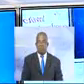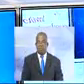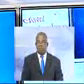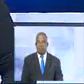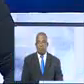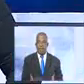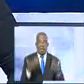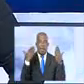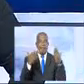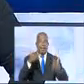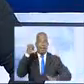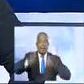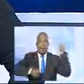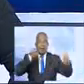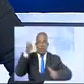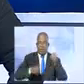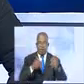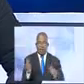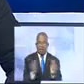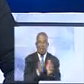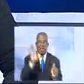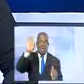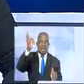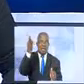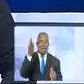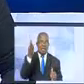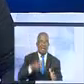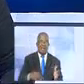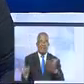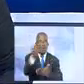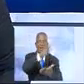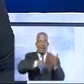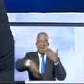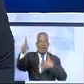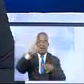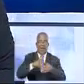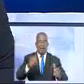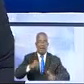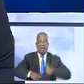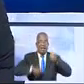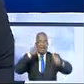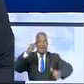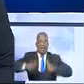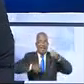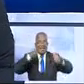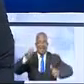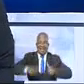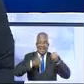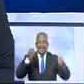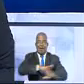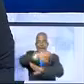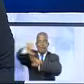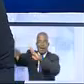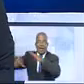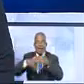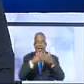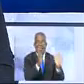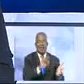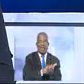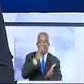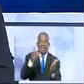Parlons culture avec la 9e édition du Festival international des théâtres sans frontières. Ce sera en décembre